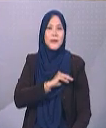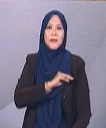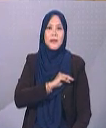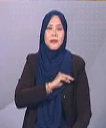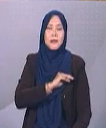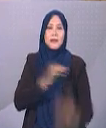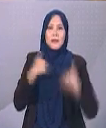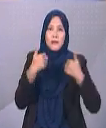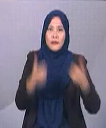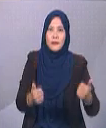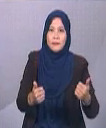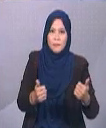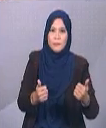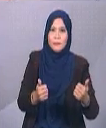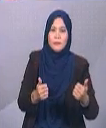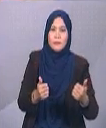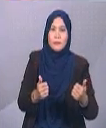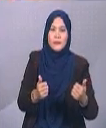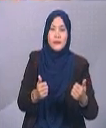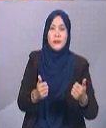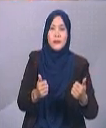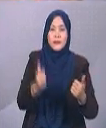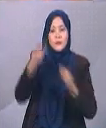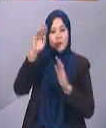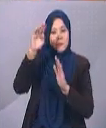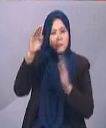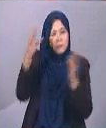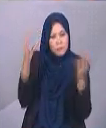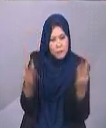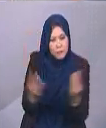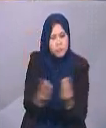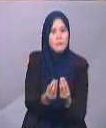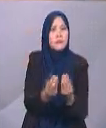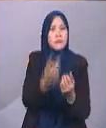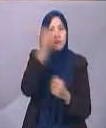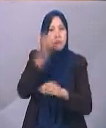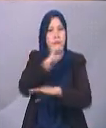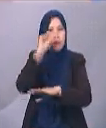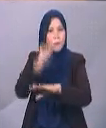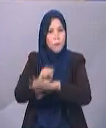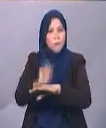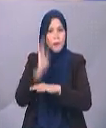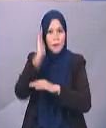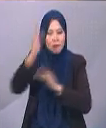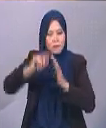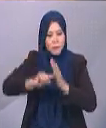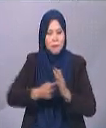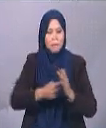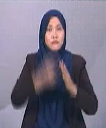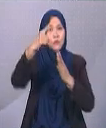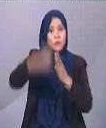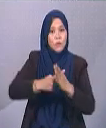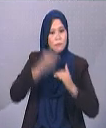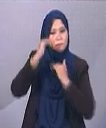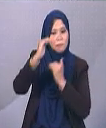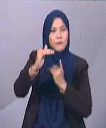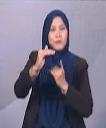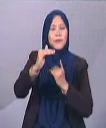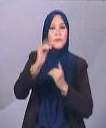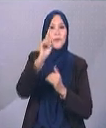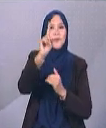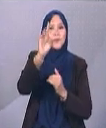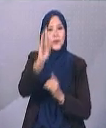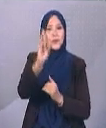Dato' Sri Dr. Adham Baba, penurunan juga susulan langkah Singapura mengadakan PKP selama sebulan bermula 7